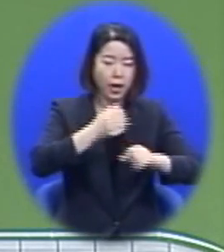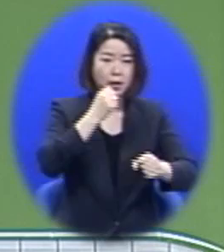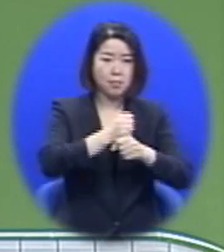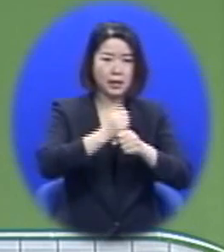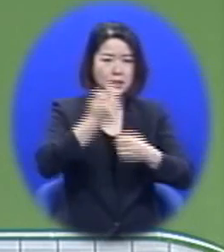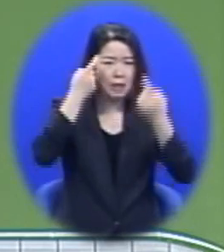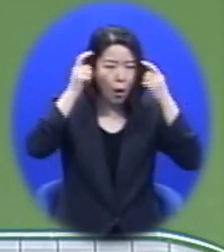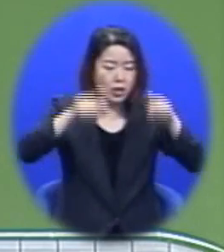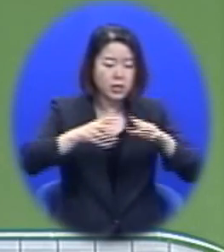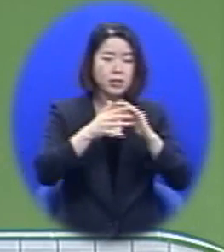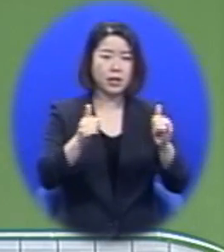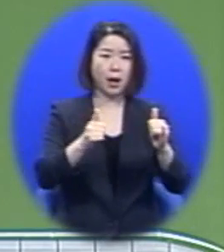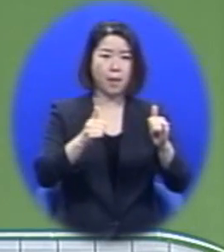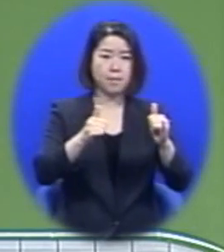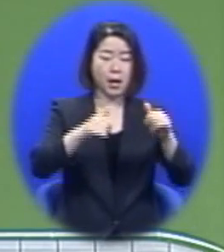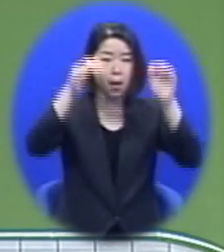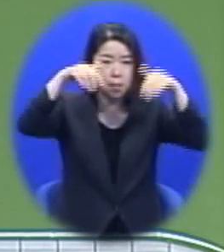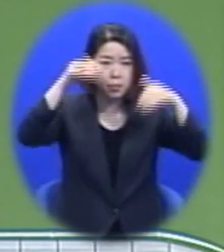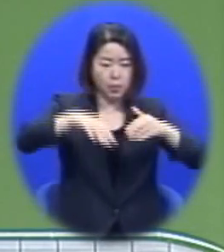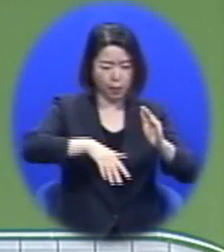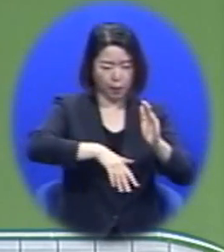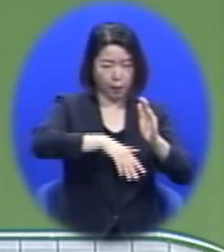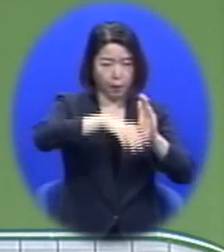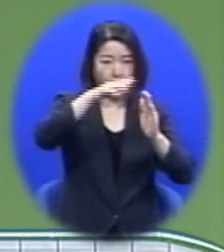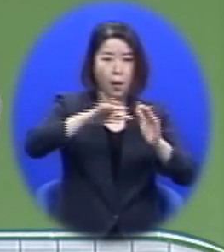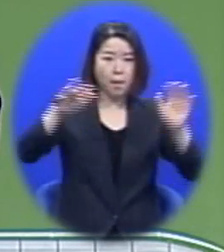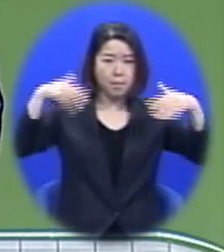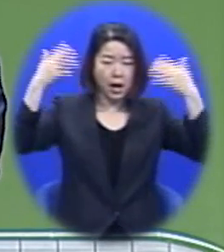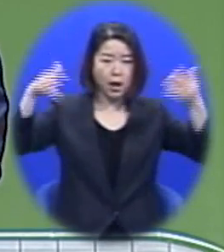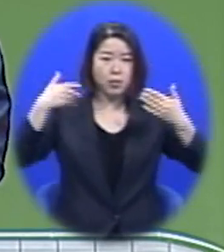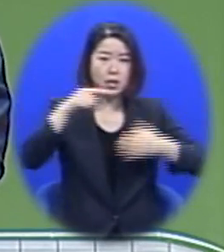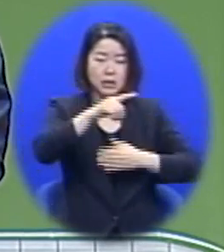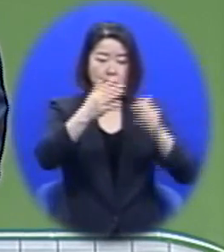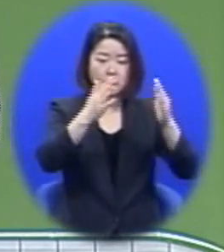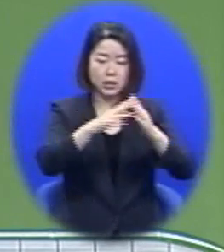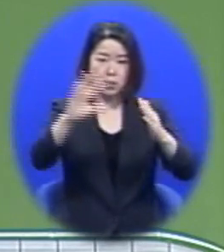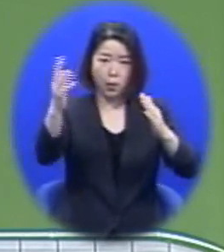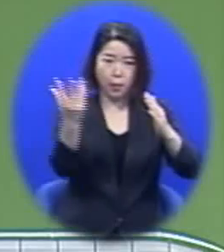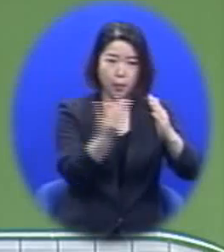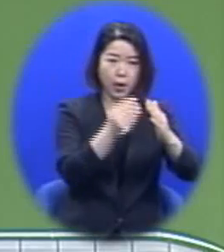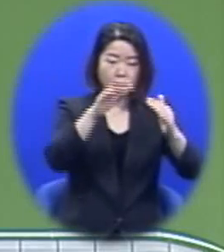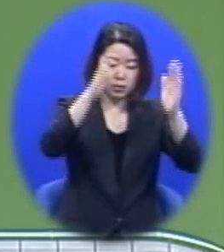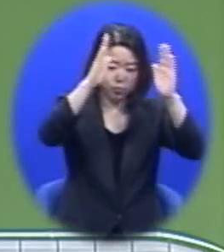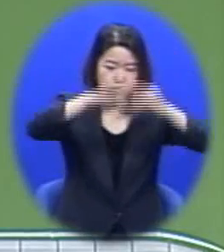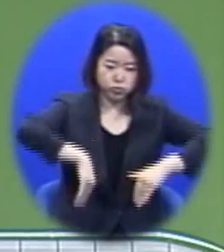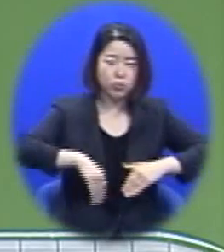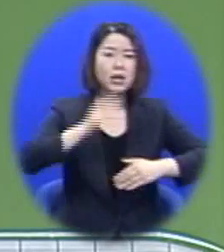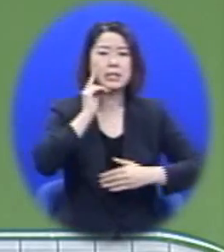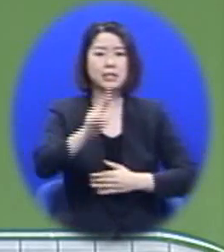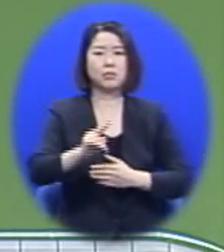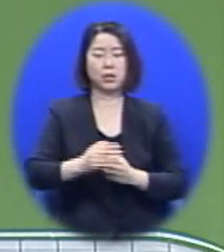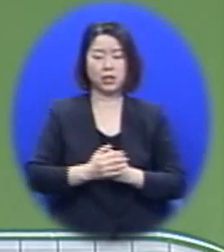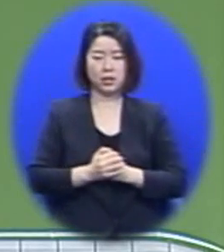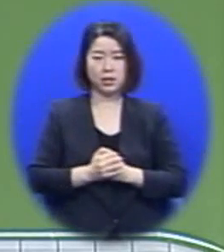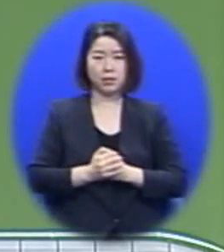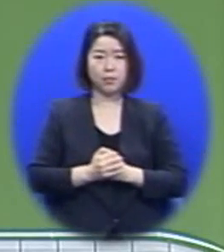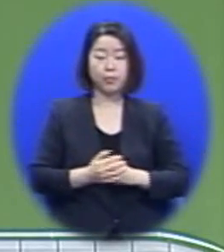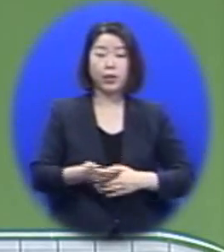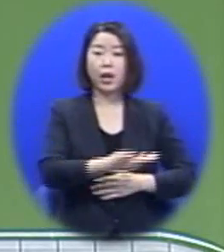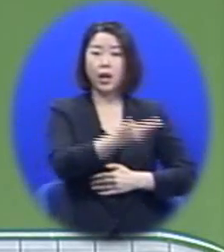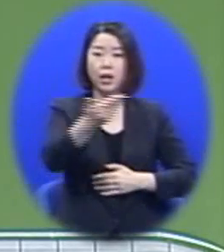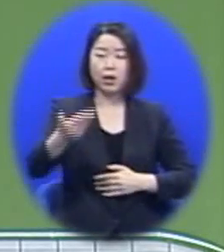같으리니 비가 내리고 창수가 나고 바람이 불어 그 집에 부딪힘에 무너져 그 무너짐이 심하니라.